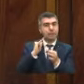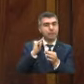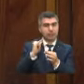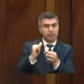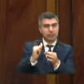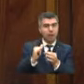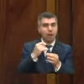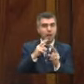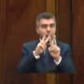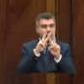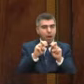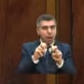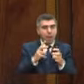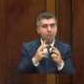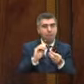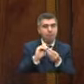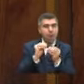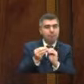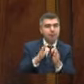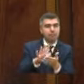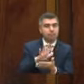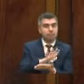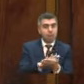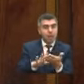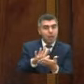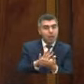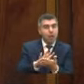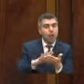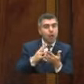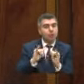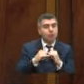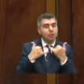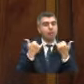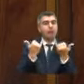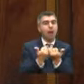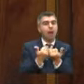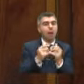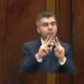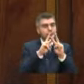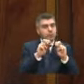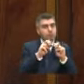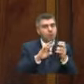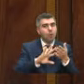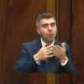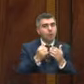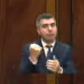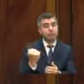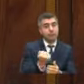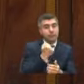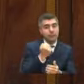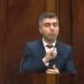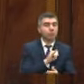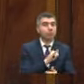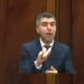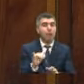وإيجاد الحلول اللازمة عند الاقتضاء لتدارك أي تأخر أو بطء في الإنجاز وتبني